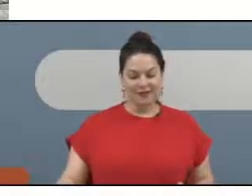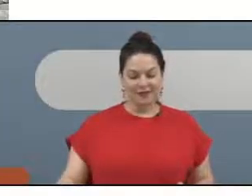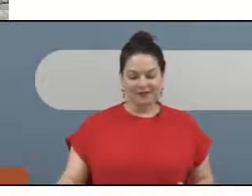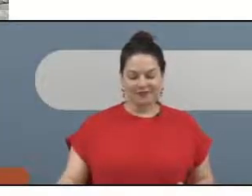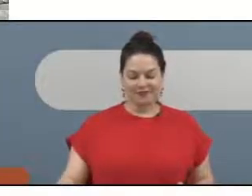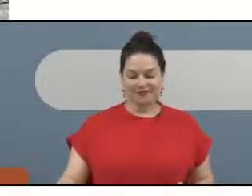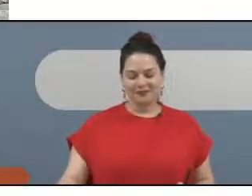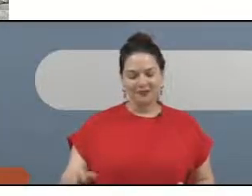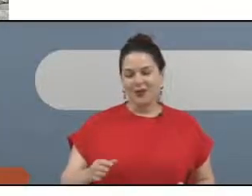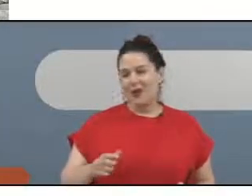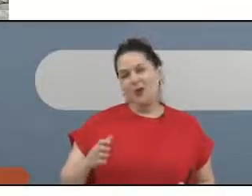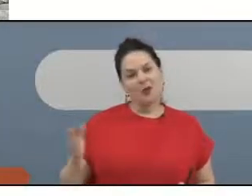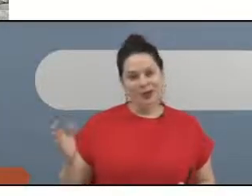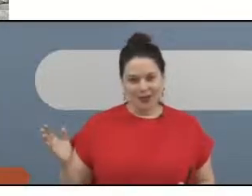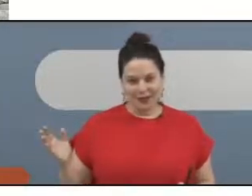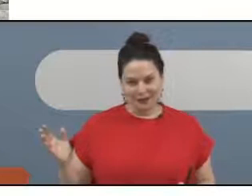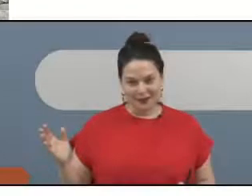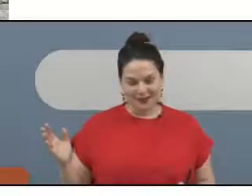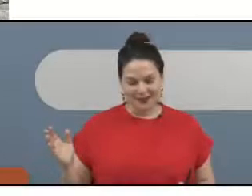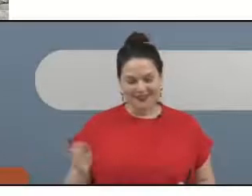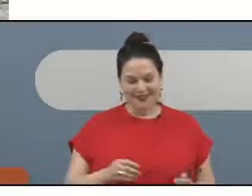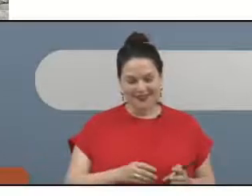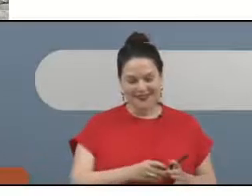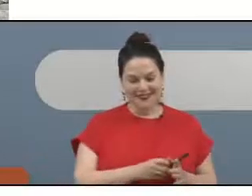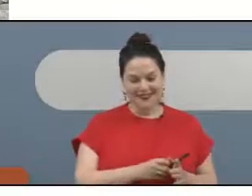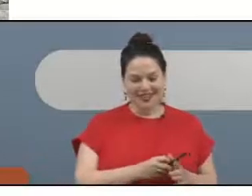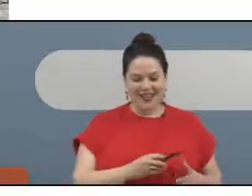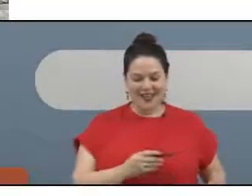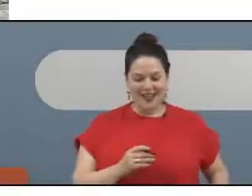הציור הבא הוא ממש ההפך.